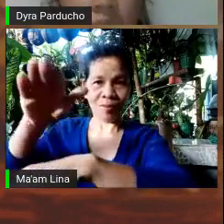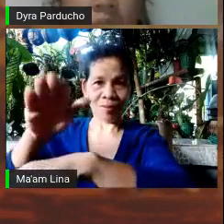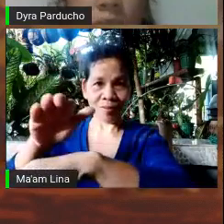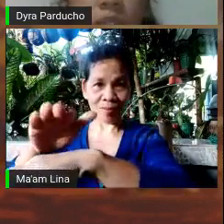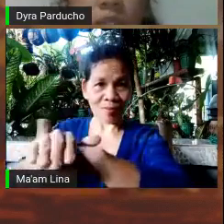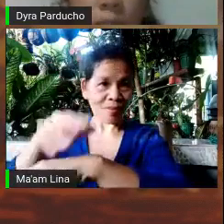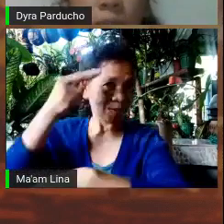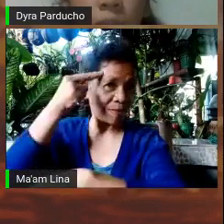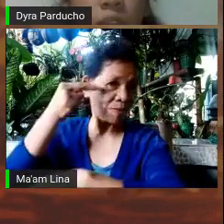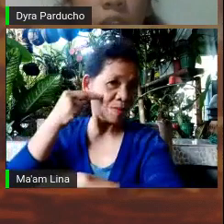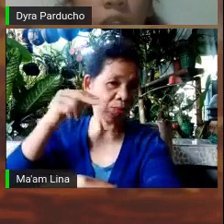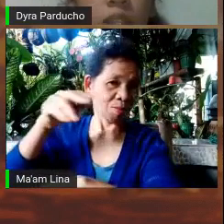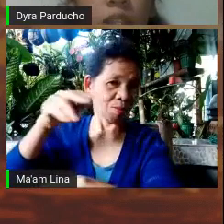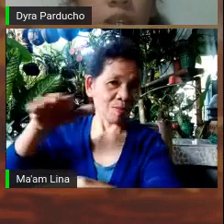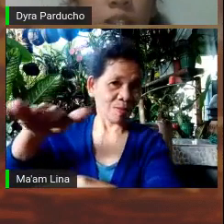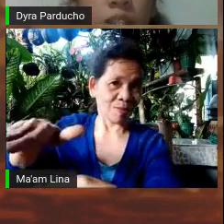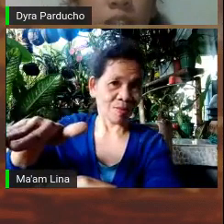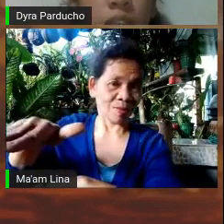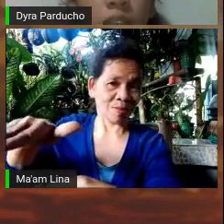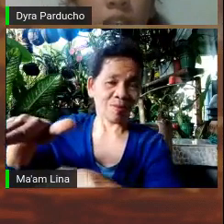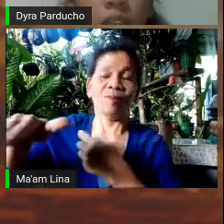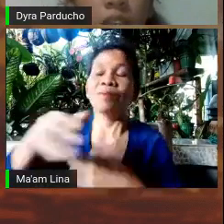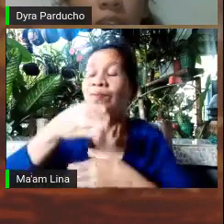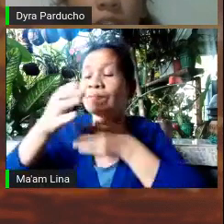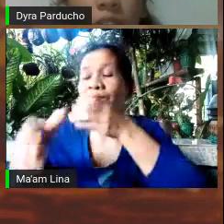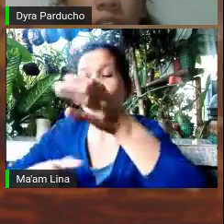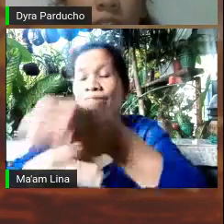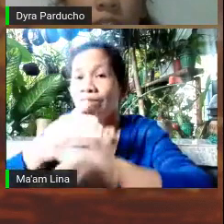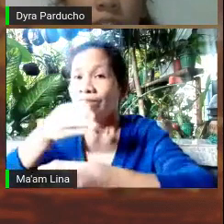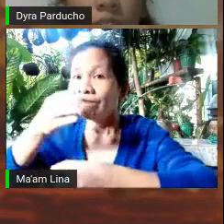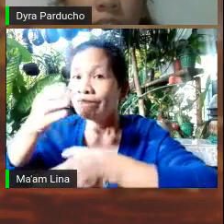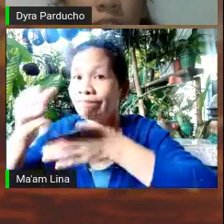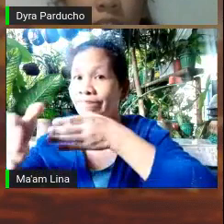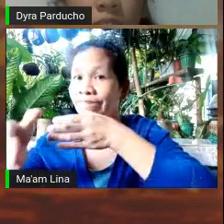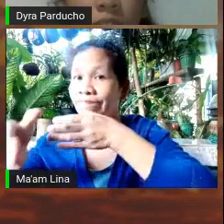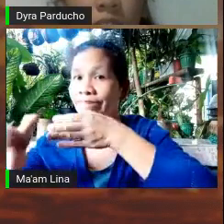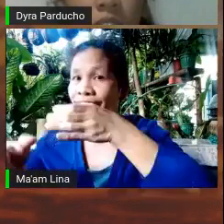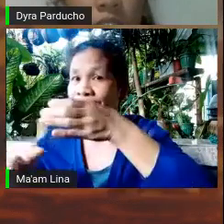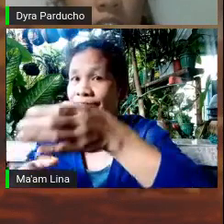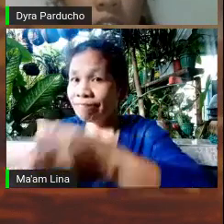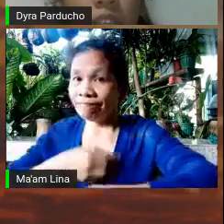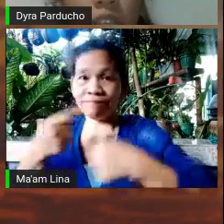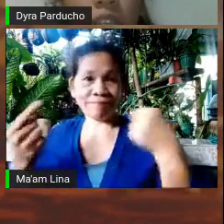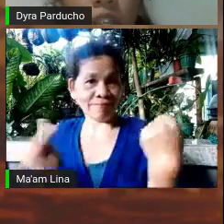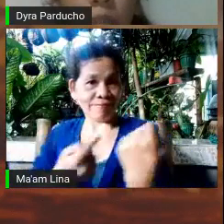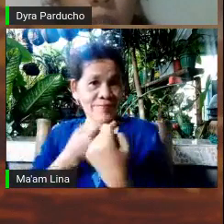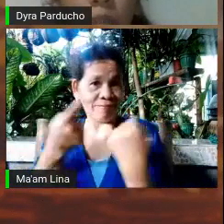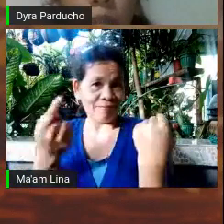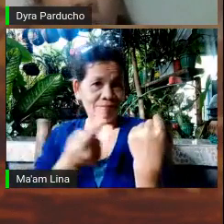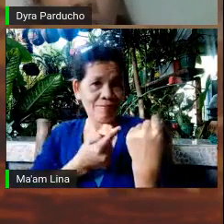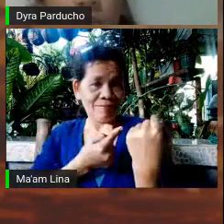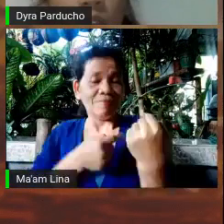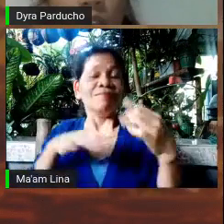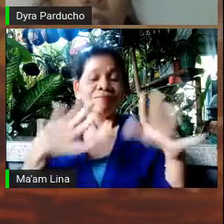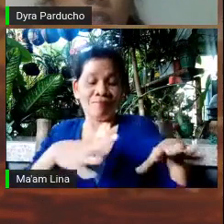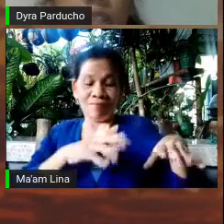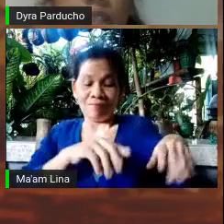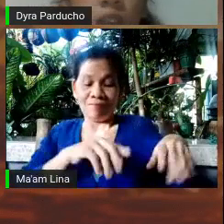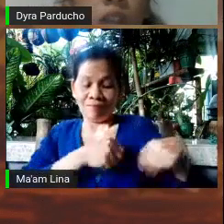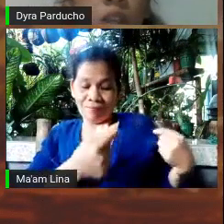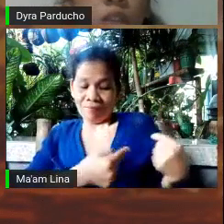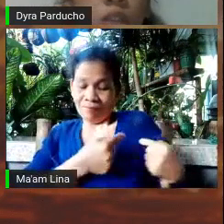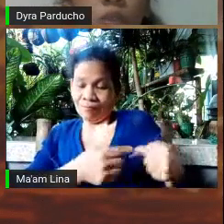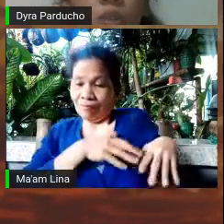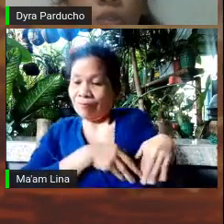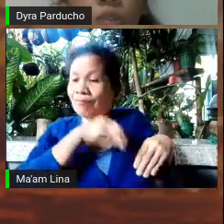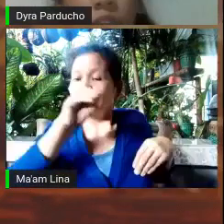Kanyang ipinagtapat ang lahat ng kasalanan. Sa gayoy tila inilipat ang mga kasalanan mula sa